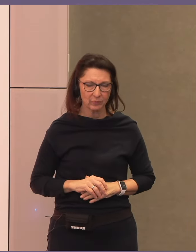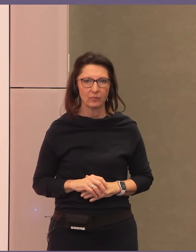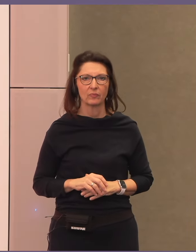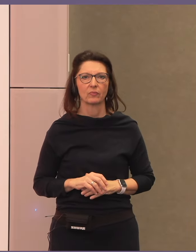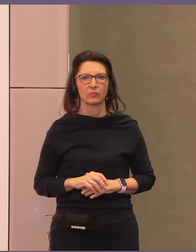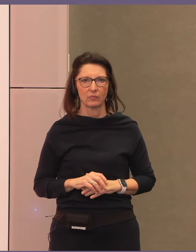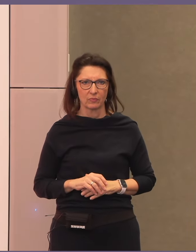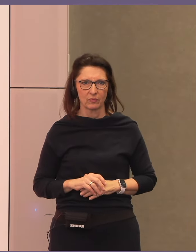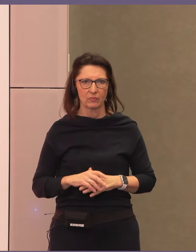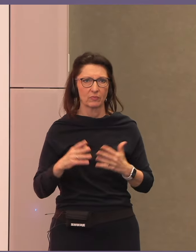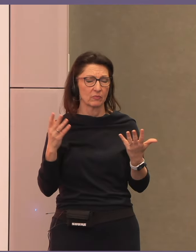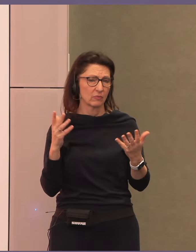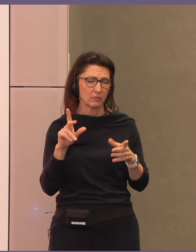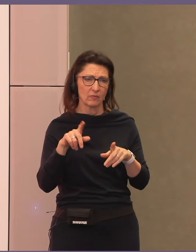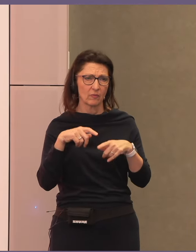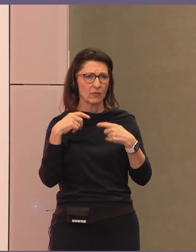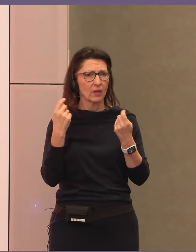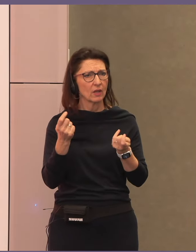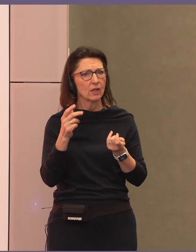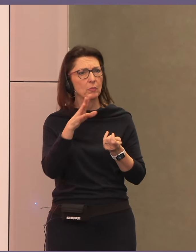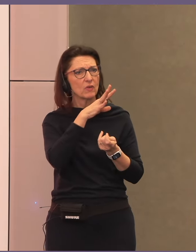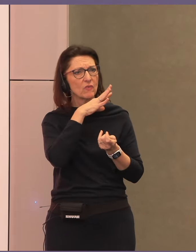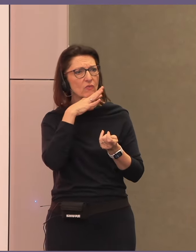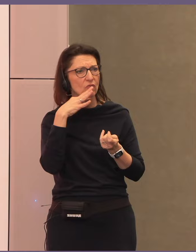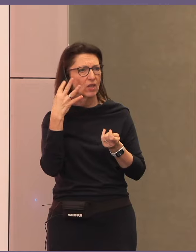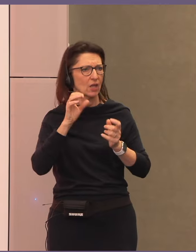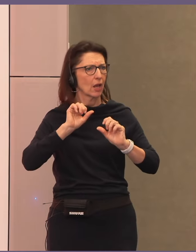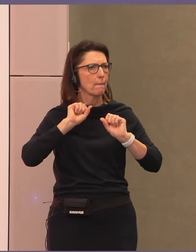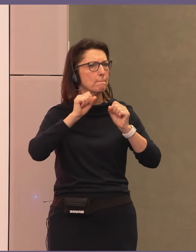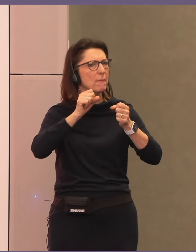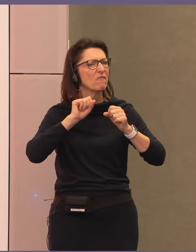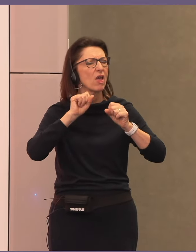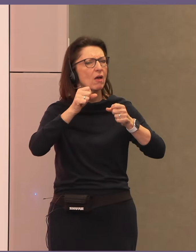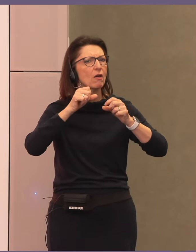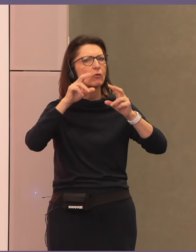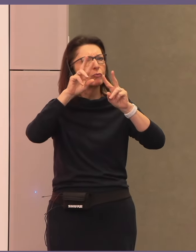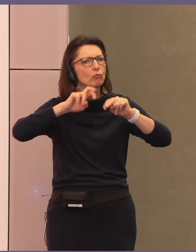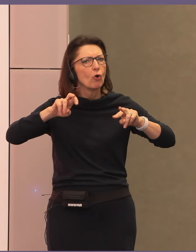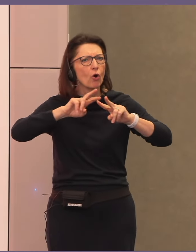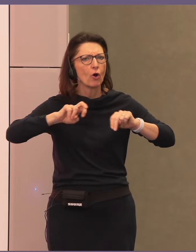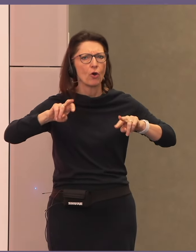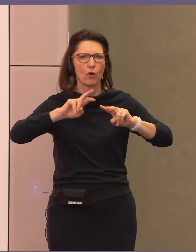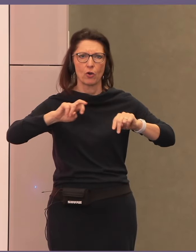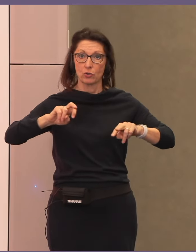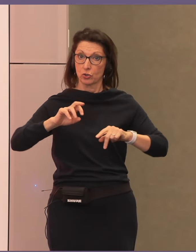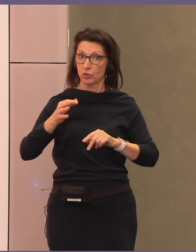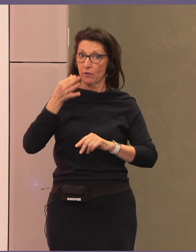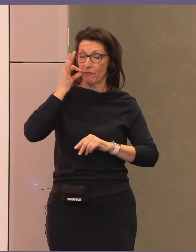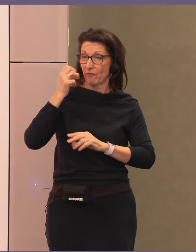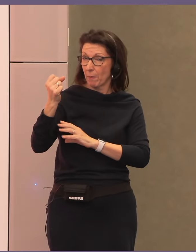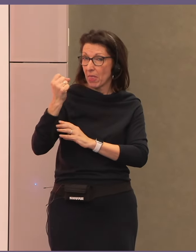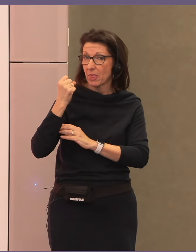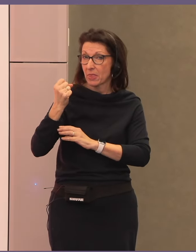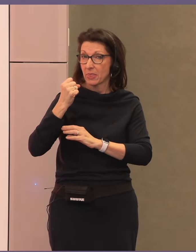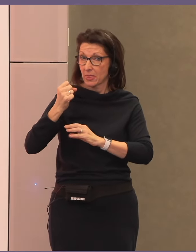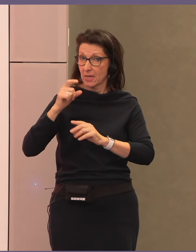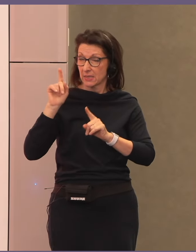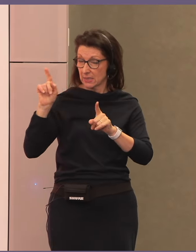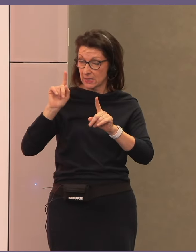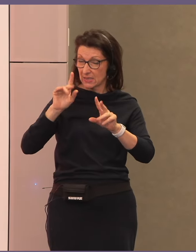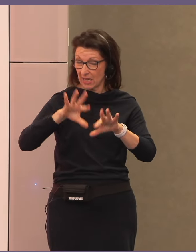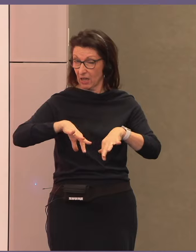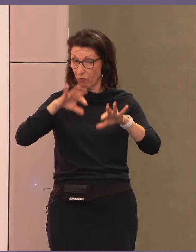Eine Vielzahl von feministischen SozialbewegungsforscherInnen zeigen, dass Frauen am besten dann breite Allianzen untereinander